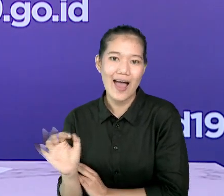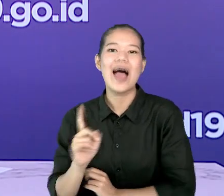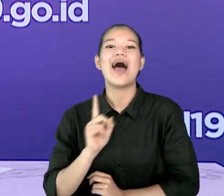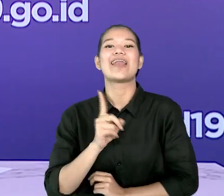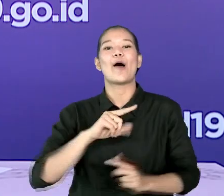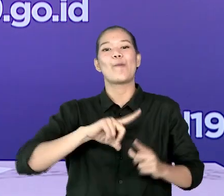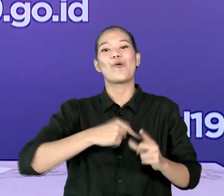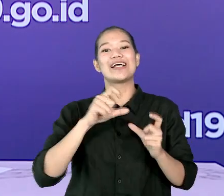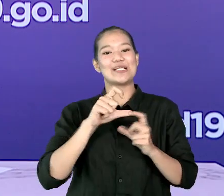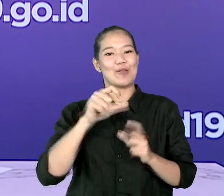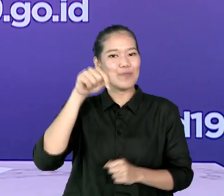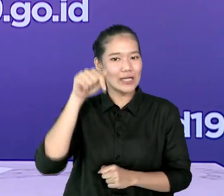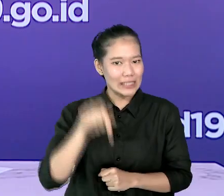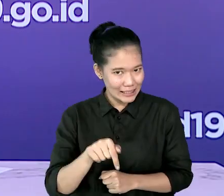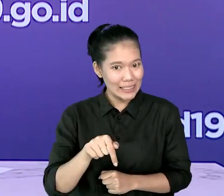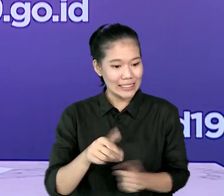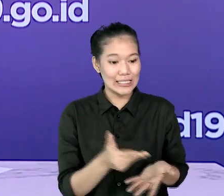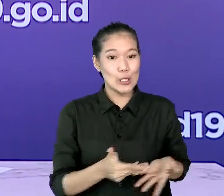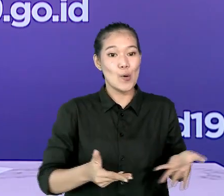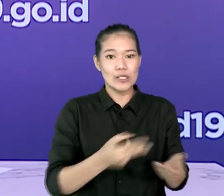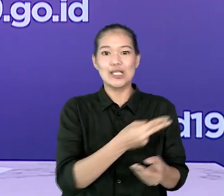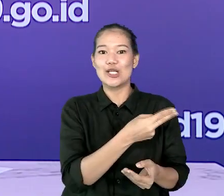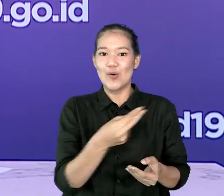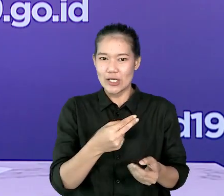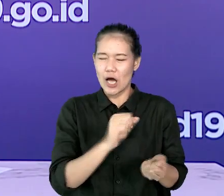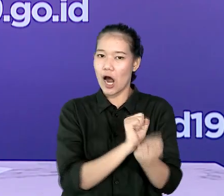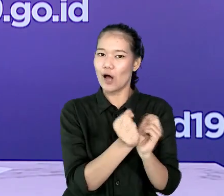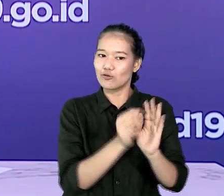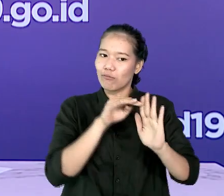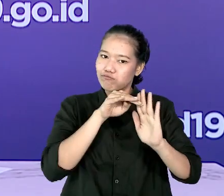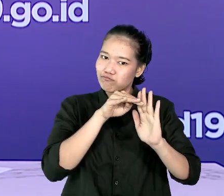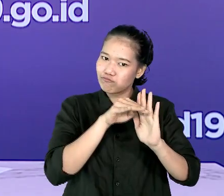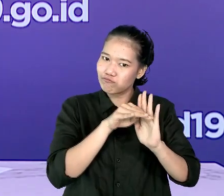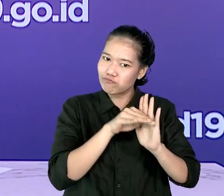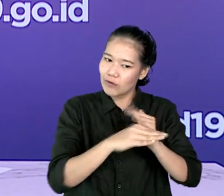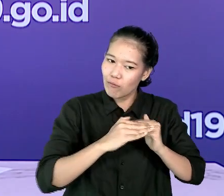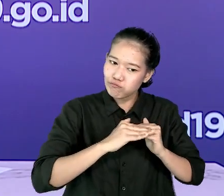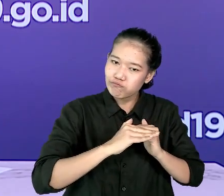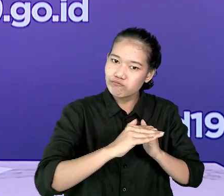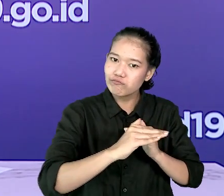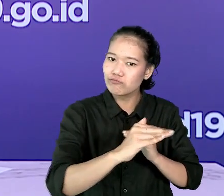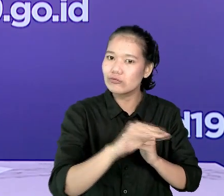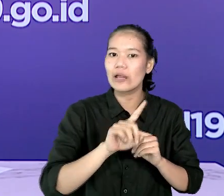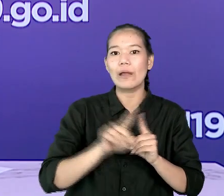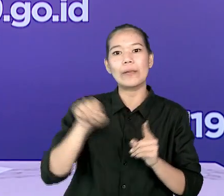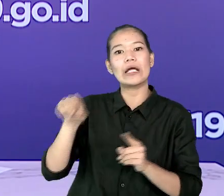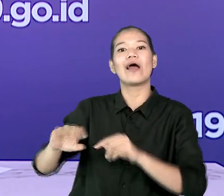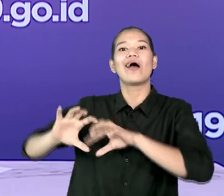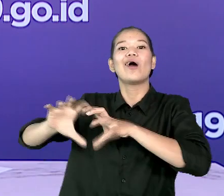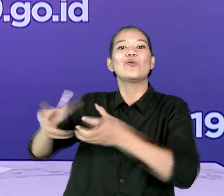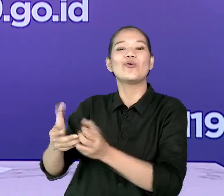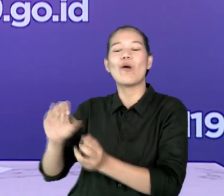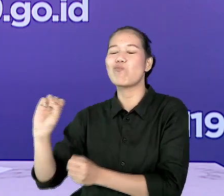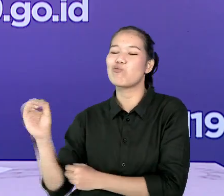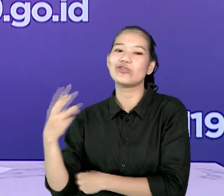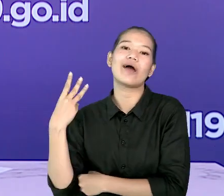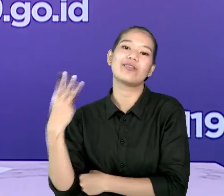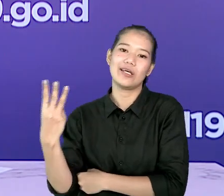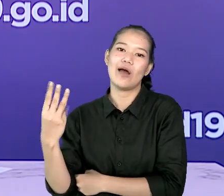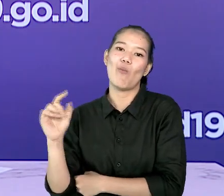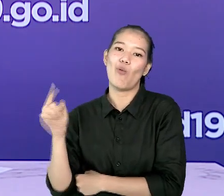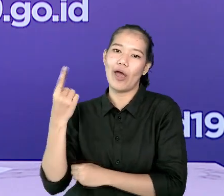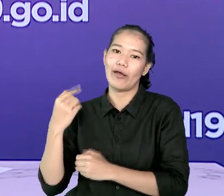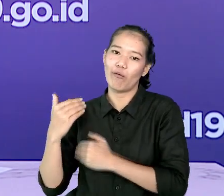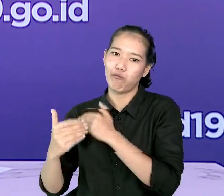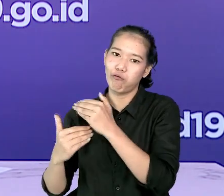bulan September ini, kasus di Indonesia terus melandai, sedangkan kasus dunia mengalami third wave atau puncak